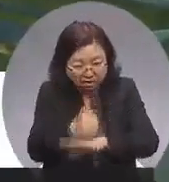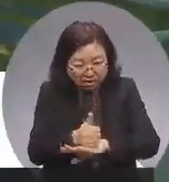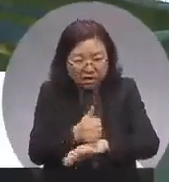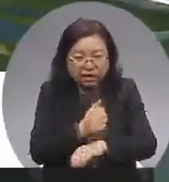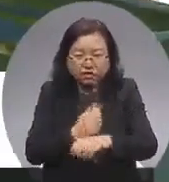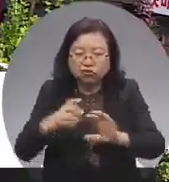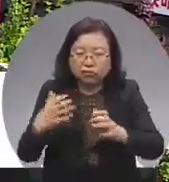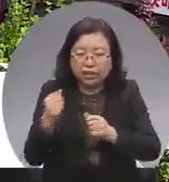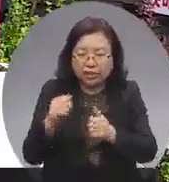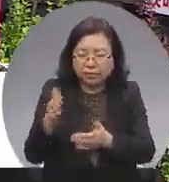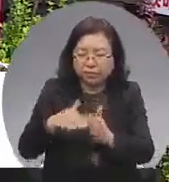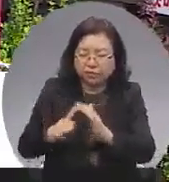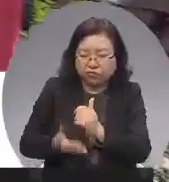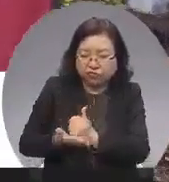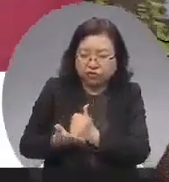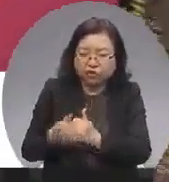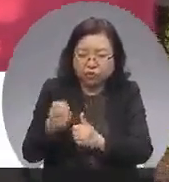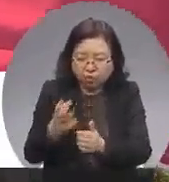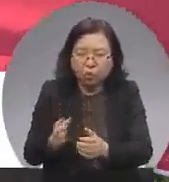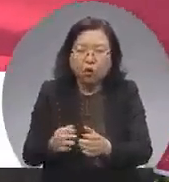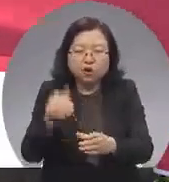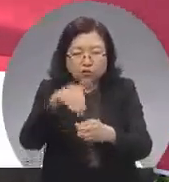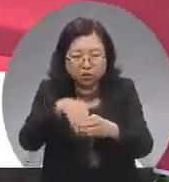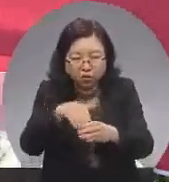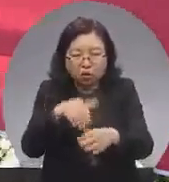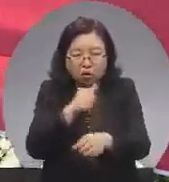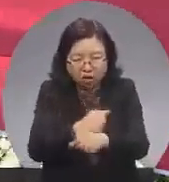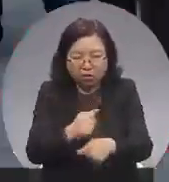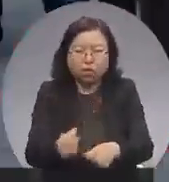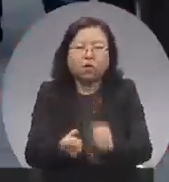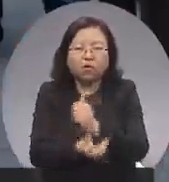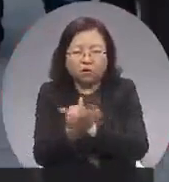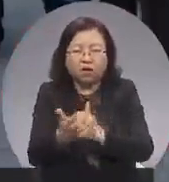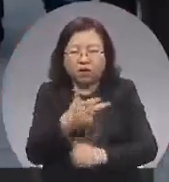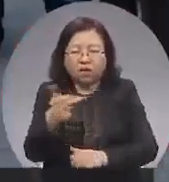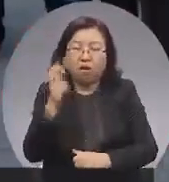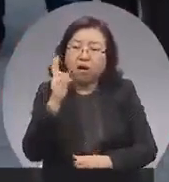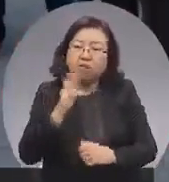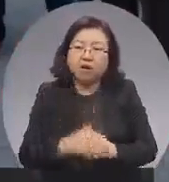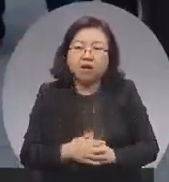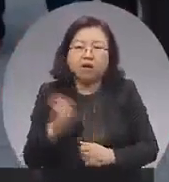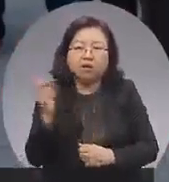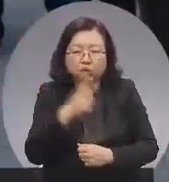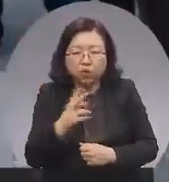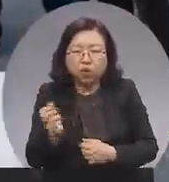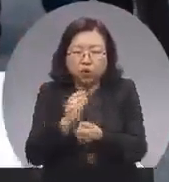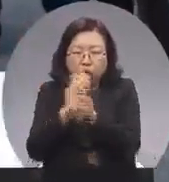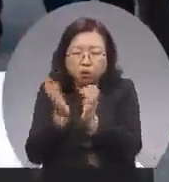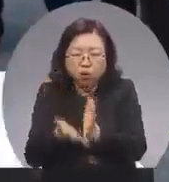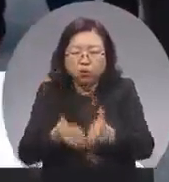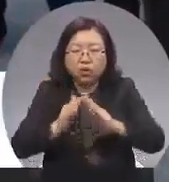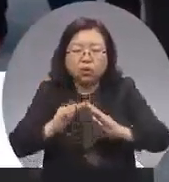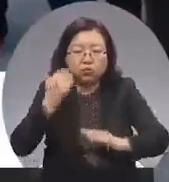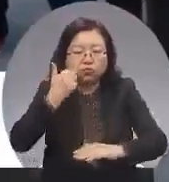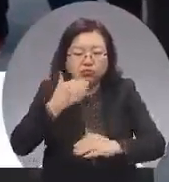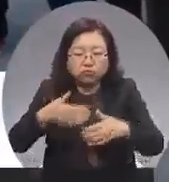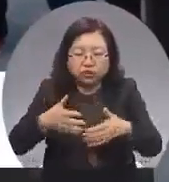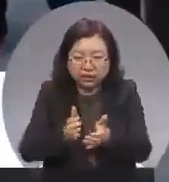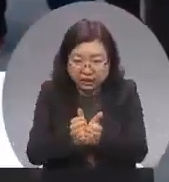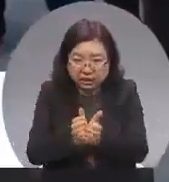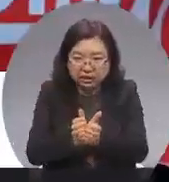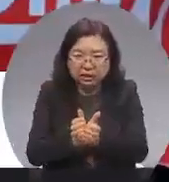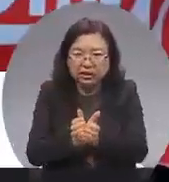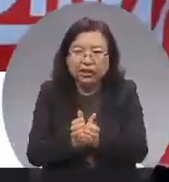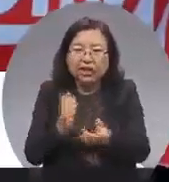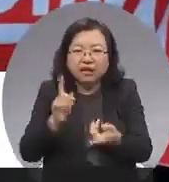물론 본선에 도 적지 않은 파장이 예상됩니다 한편 근 좋아하는 설치 한 단체는 준비 미국을